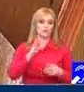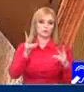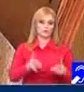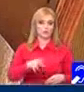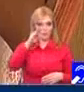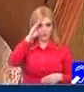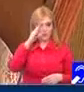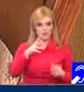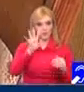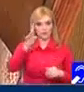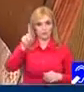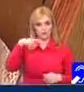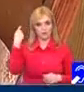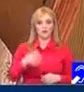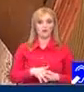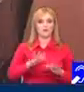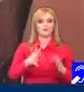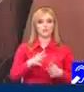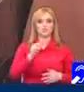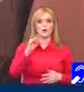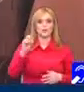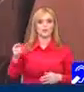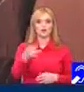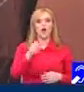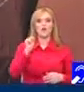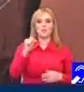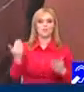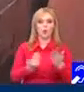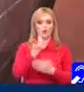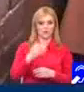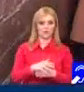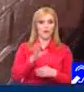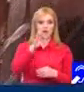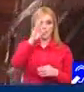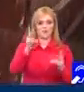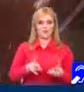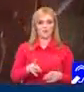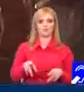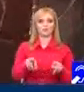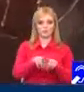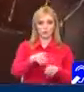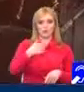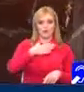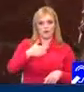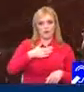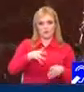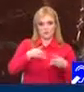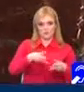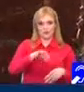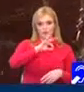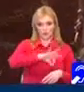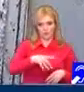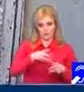suferit un bărbat de 41 de ani s-a produs în satul Geamăna, raionul Anenii Noi. Victima a inhalat fum toxic după tot ce a utilizat